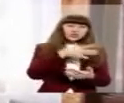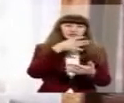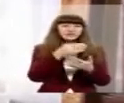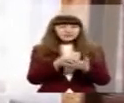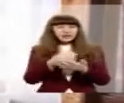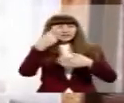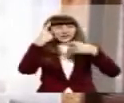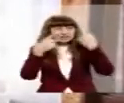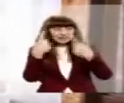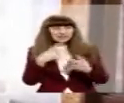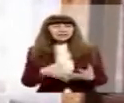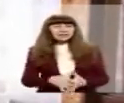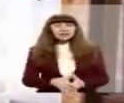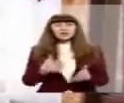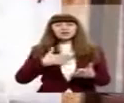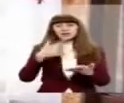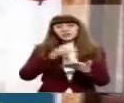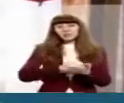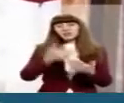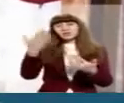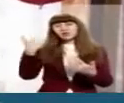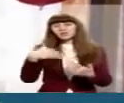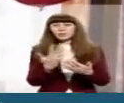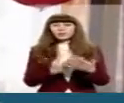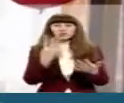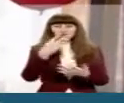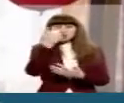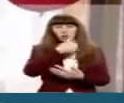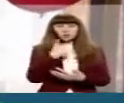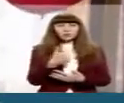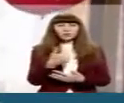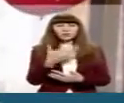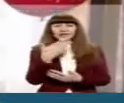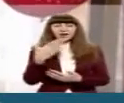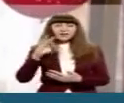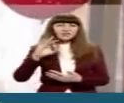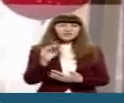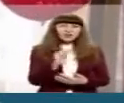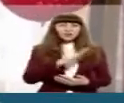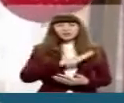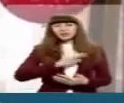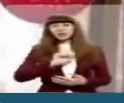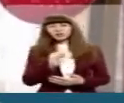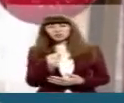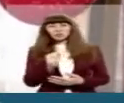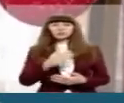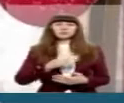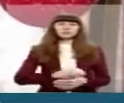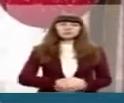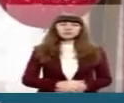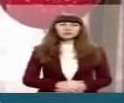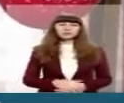свое, получается. Я занимаюсь им уже давно, около 4 лет, но это было все как бы неофициально, все просто так для друзей, для